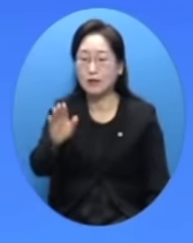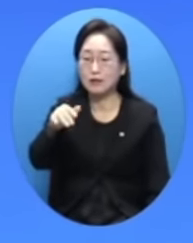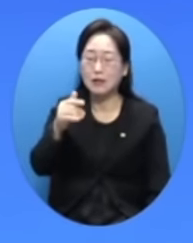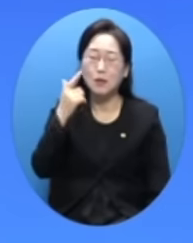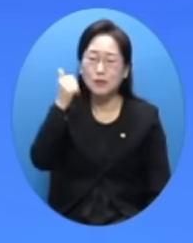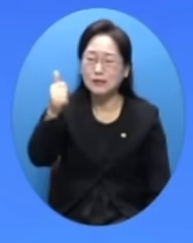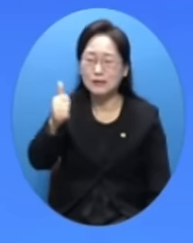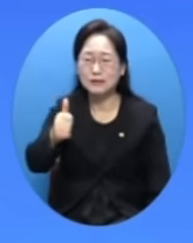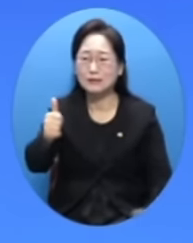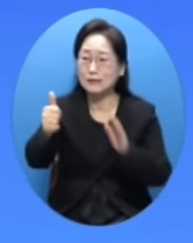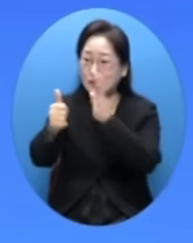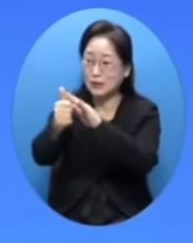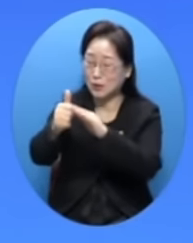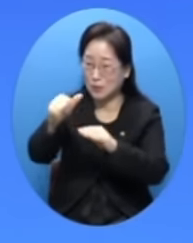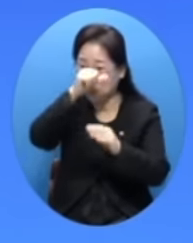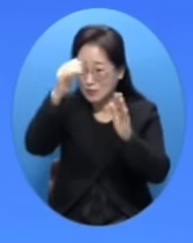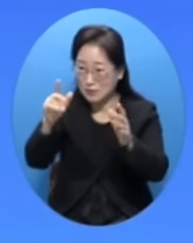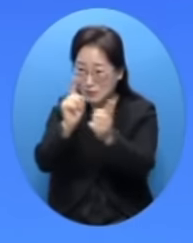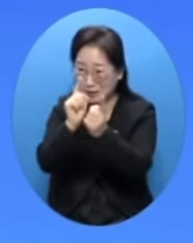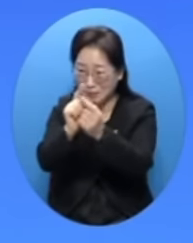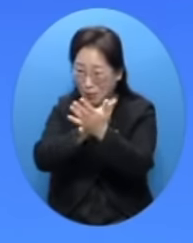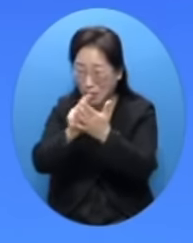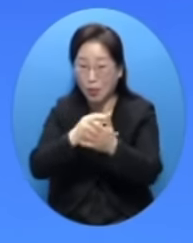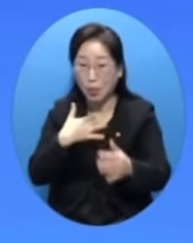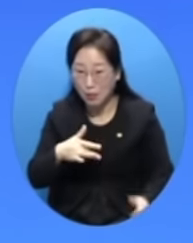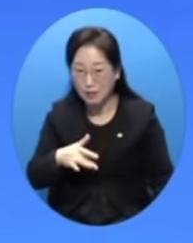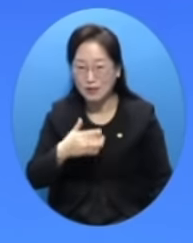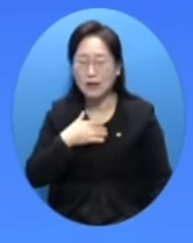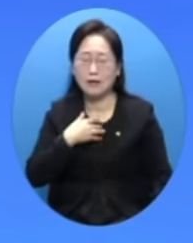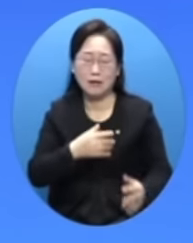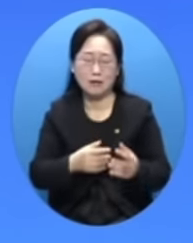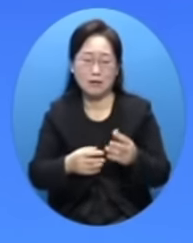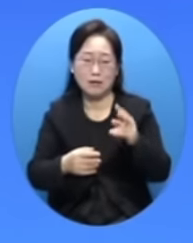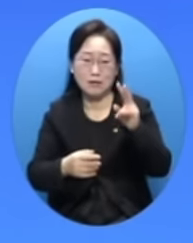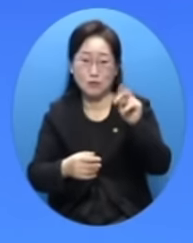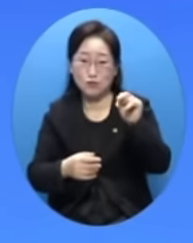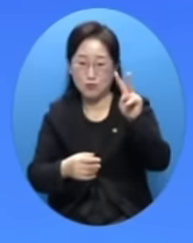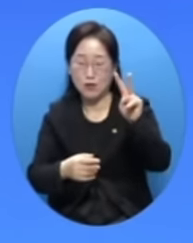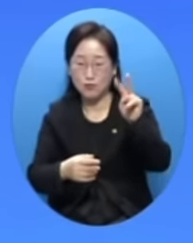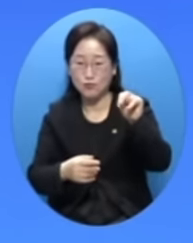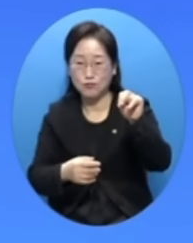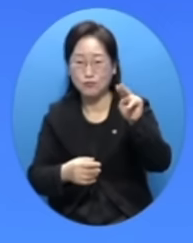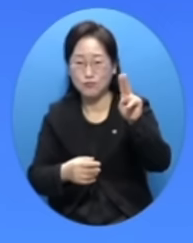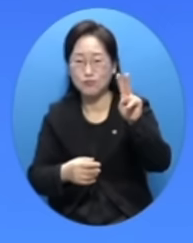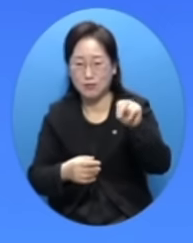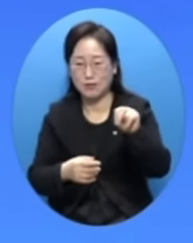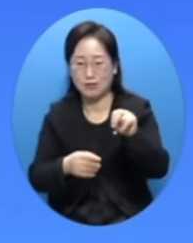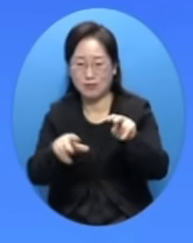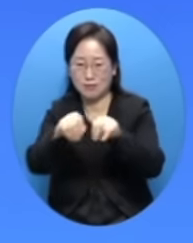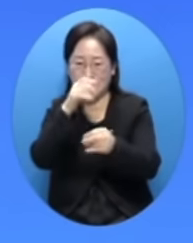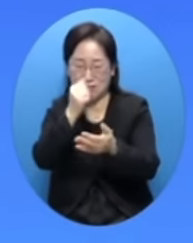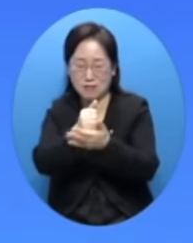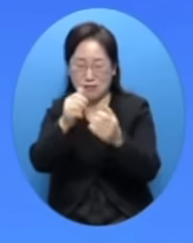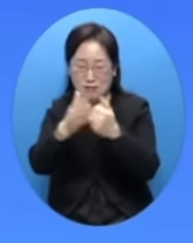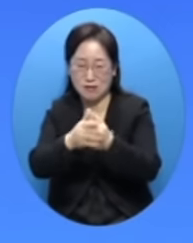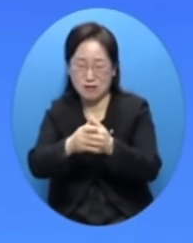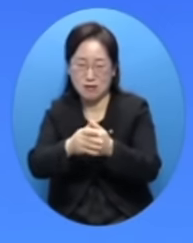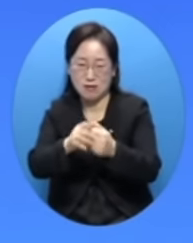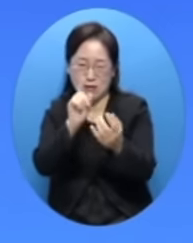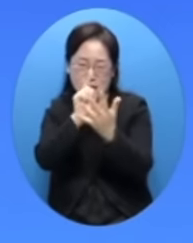평생 만나 보셨겠지만 저는 그런 사람들 많이 만나봤습니다 아주 잔인 무도하게 악을